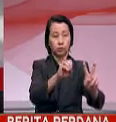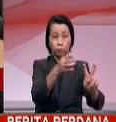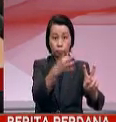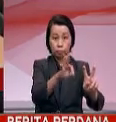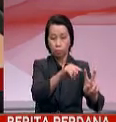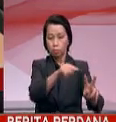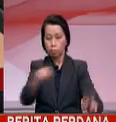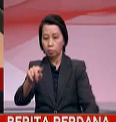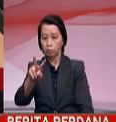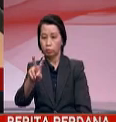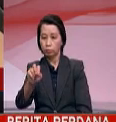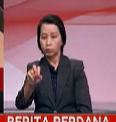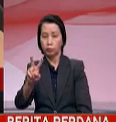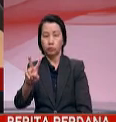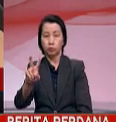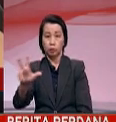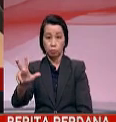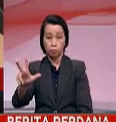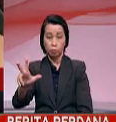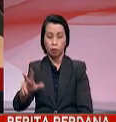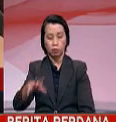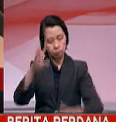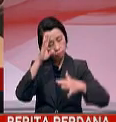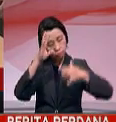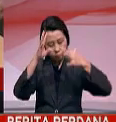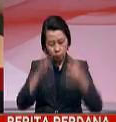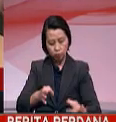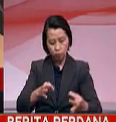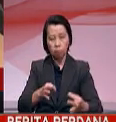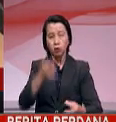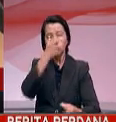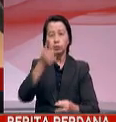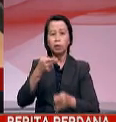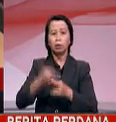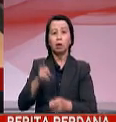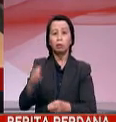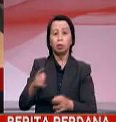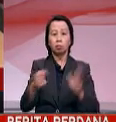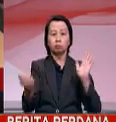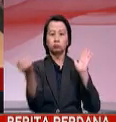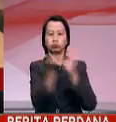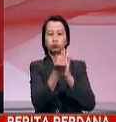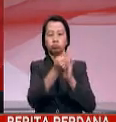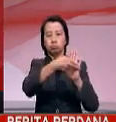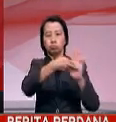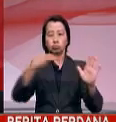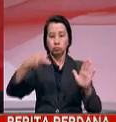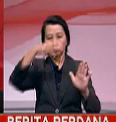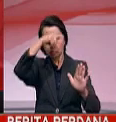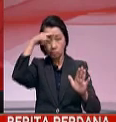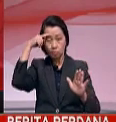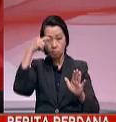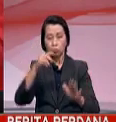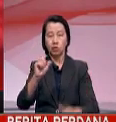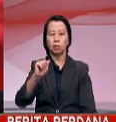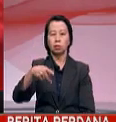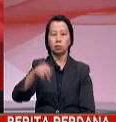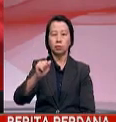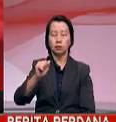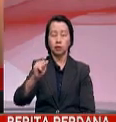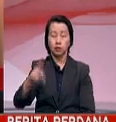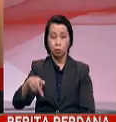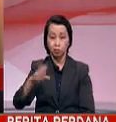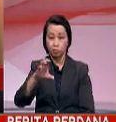2019 hingga 2023. Keputusan itu dibuat kerana namanya disenarai hitam oleh sistem maklumat rujukan kredit pusat